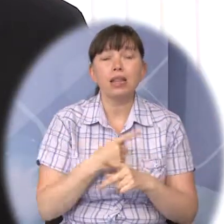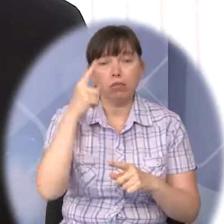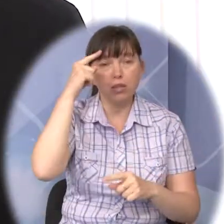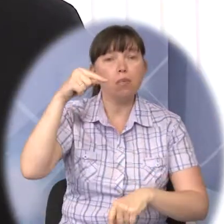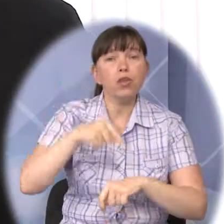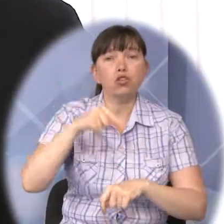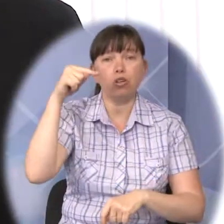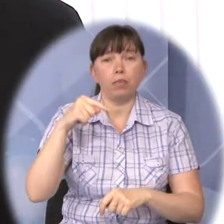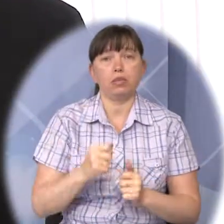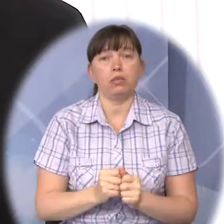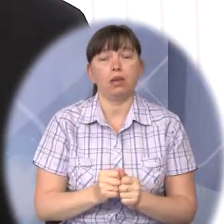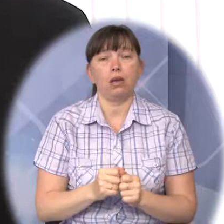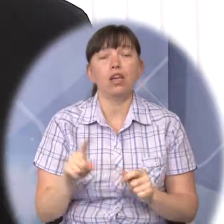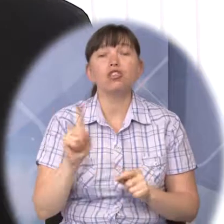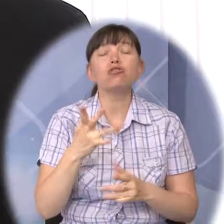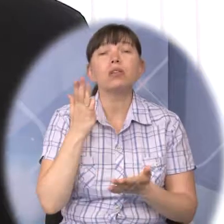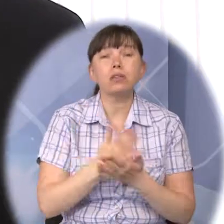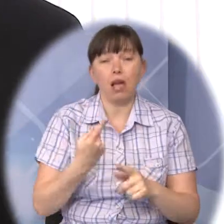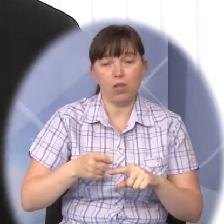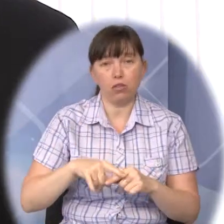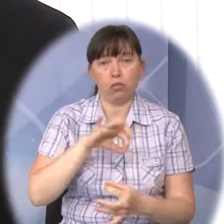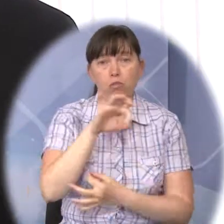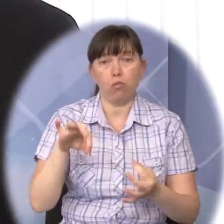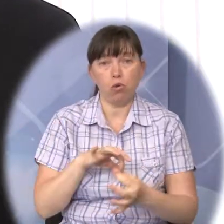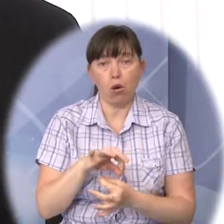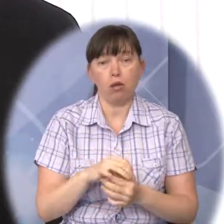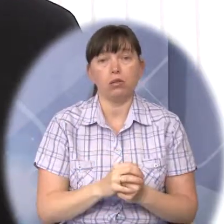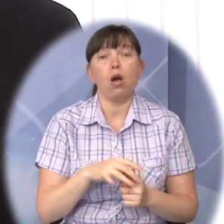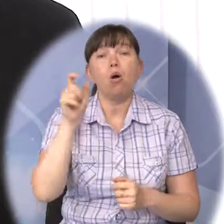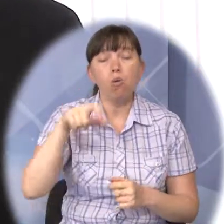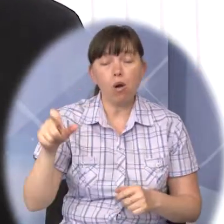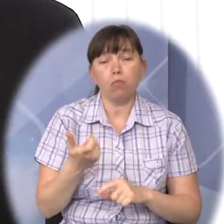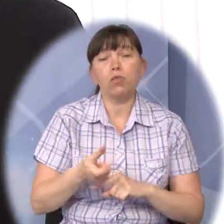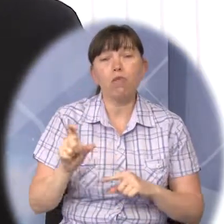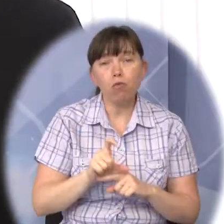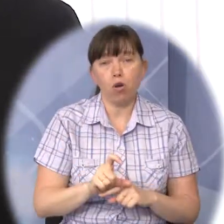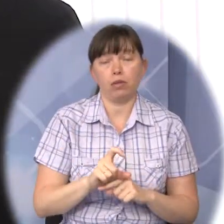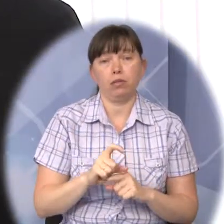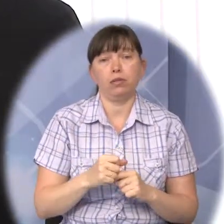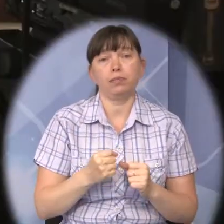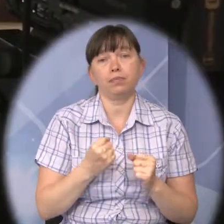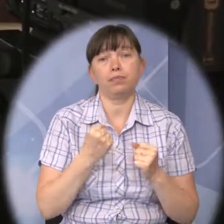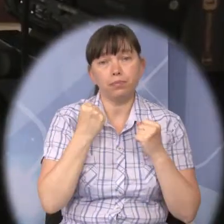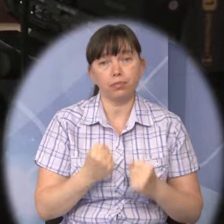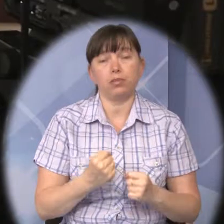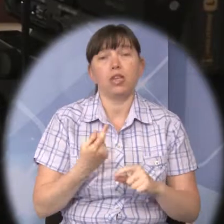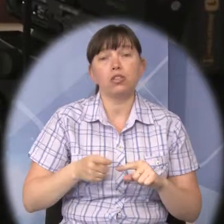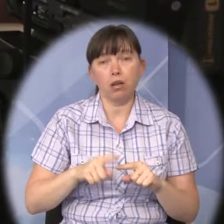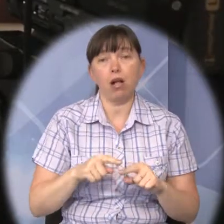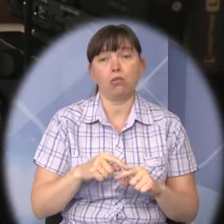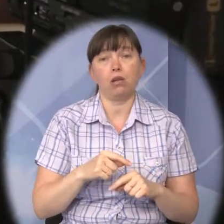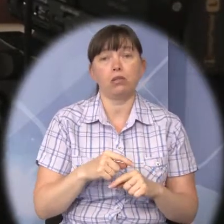lipsa de percepție a ce înseamnă proiectul respectiv, oamenii sunt foarte rezervați și din cauza